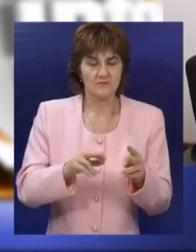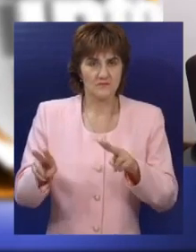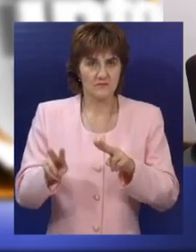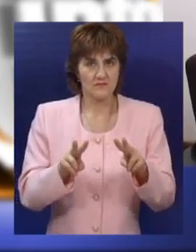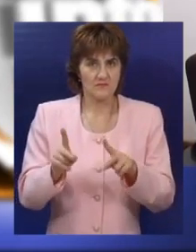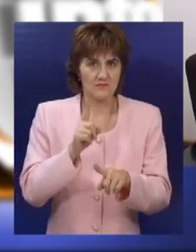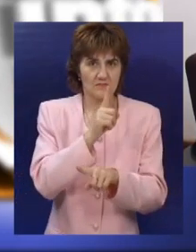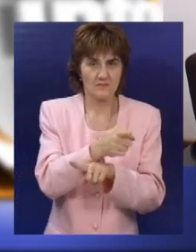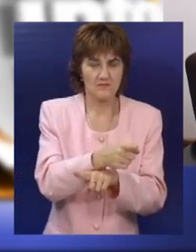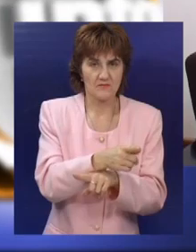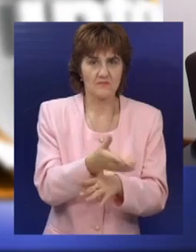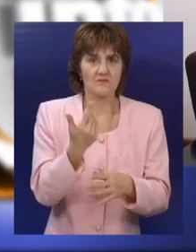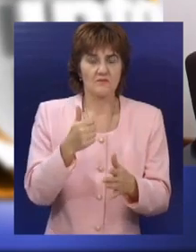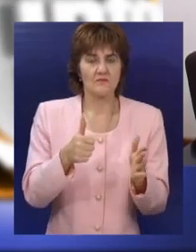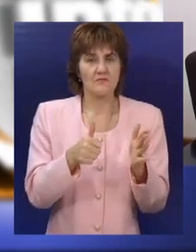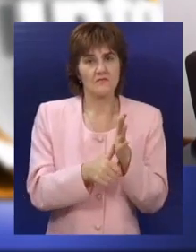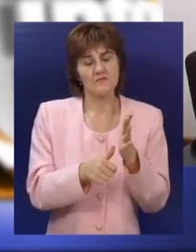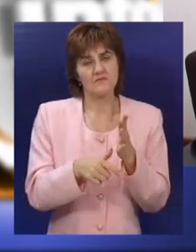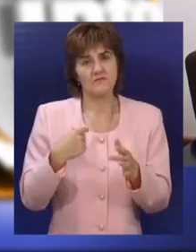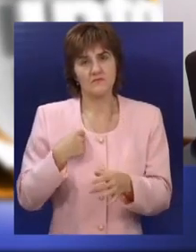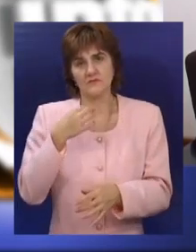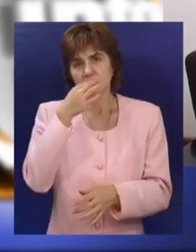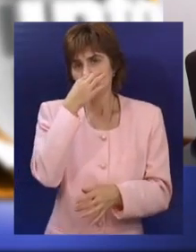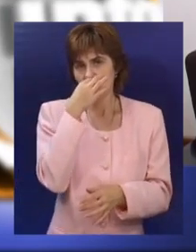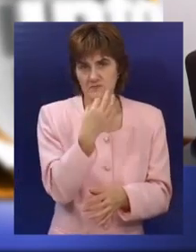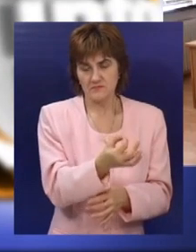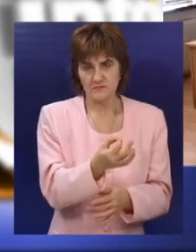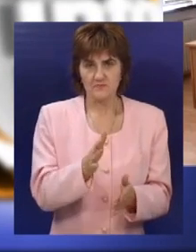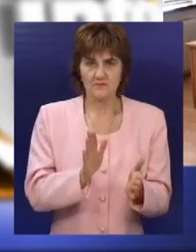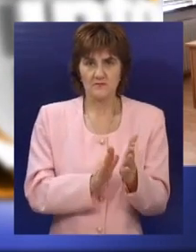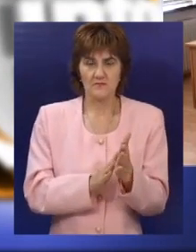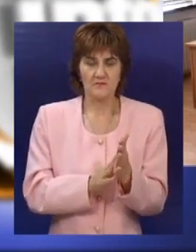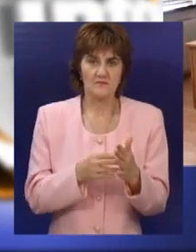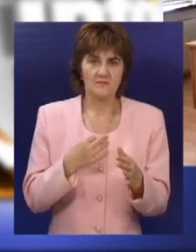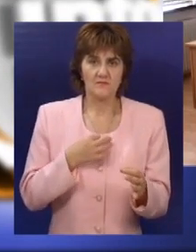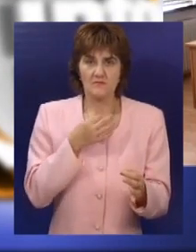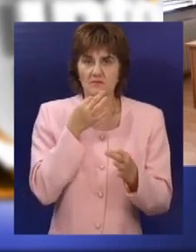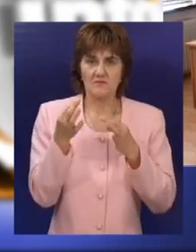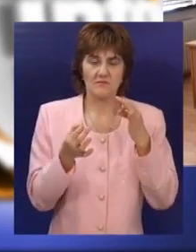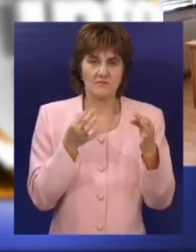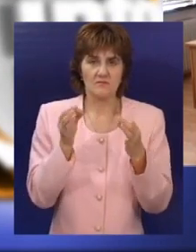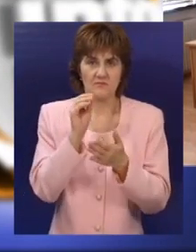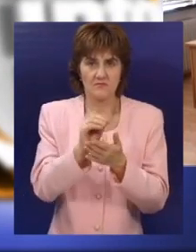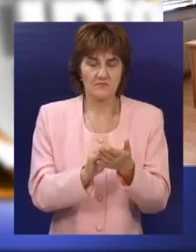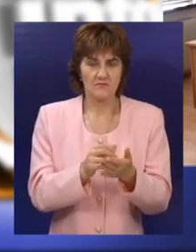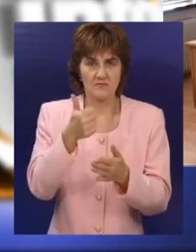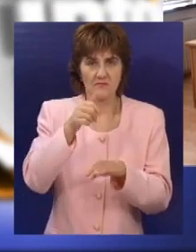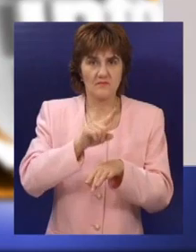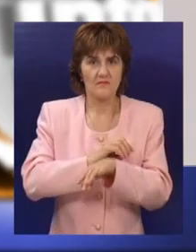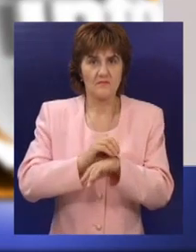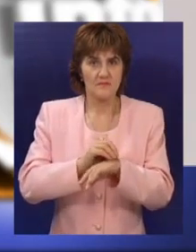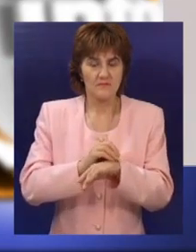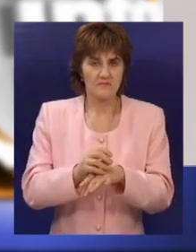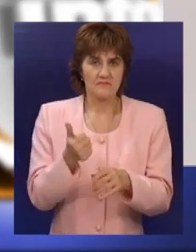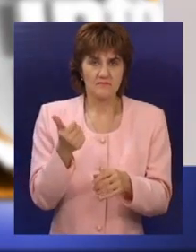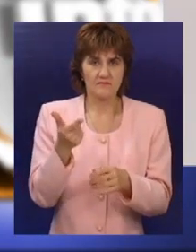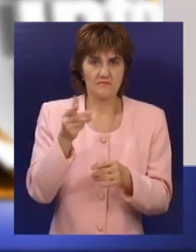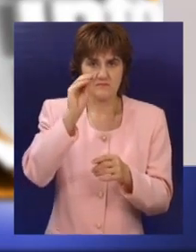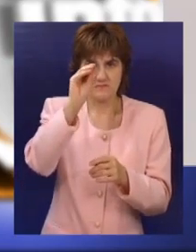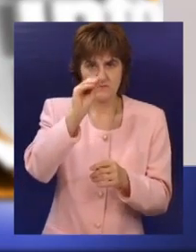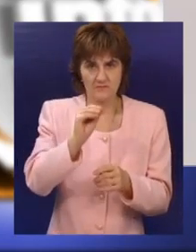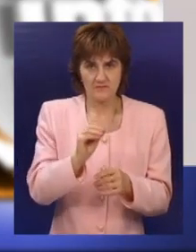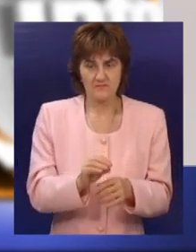stečaja, saznajemo od Narodne banke Srbije, i to na osnovu podataka koji se prikupljaju i objavljuju jednom mesečno. Brojka